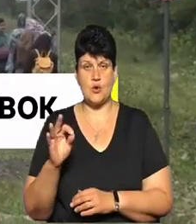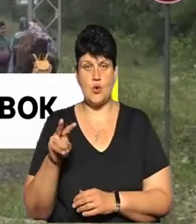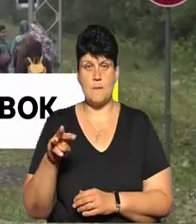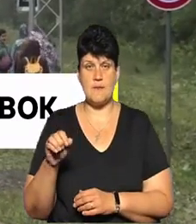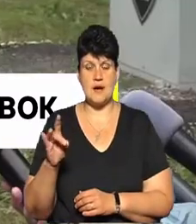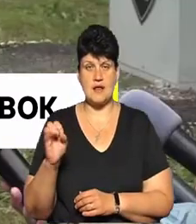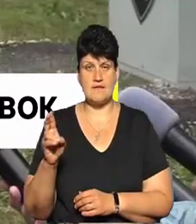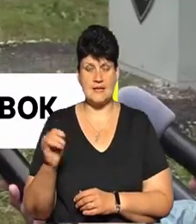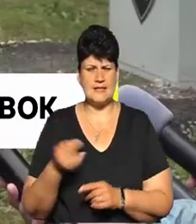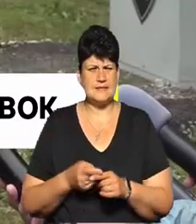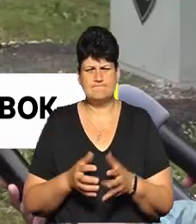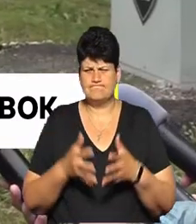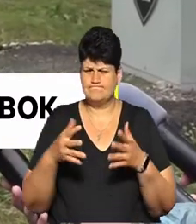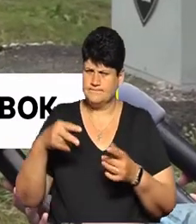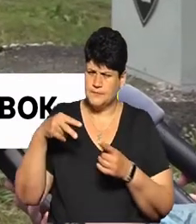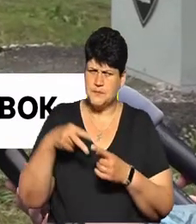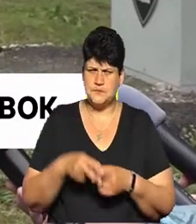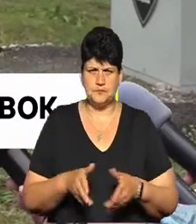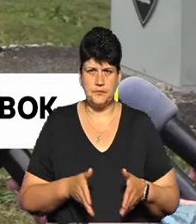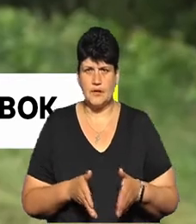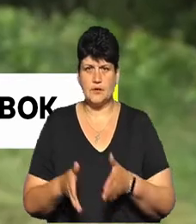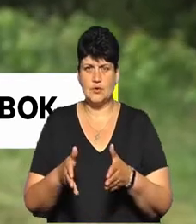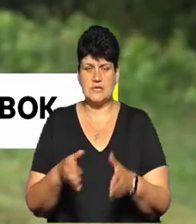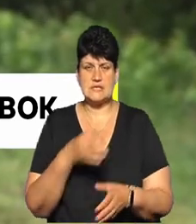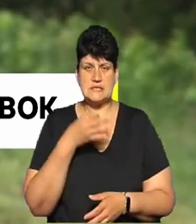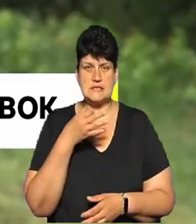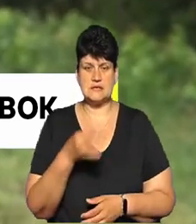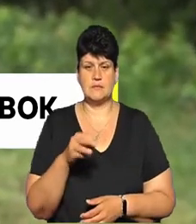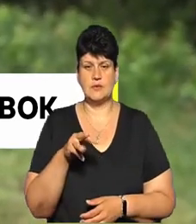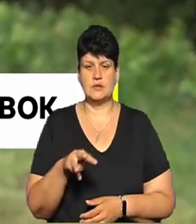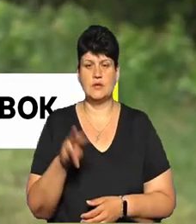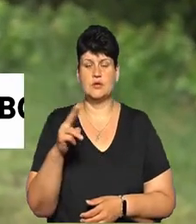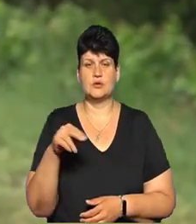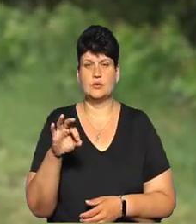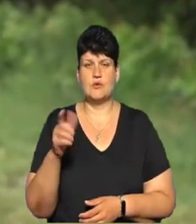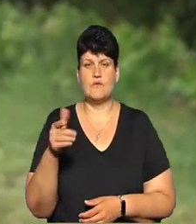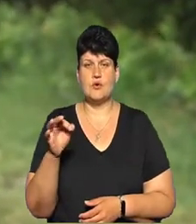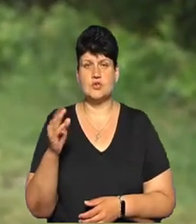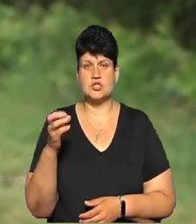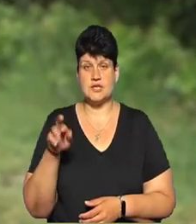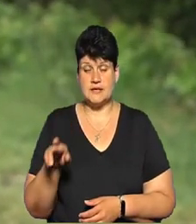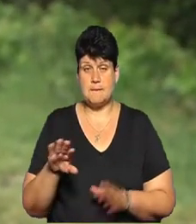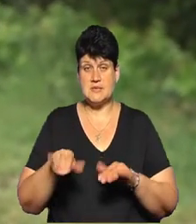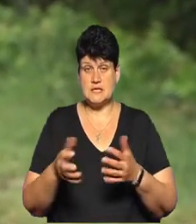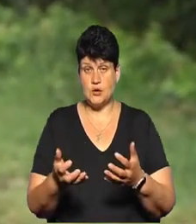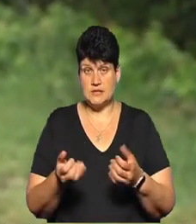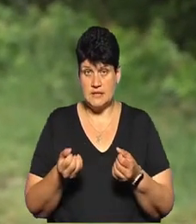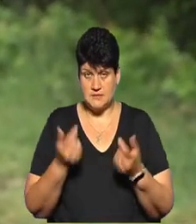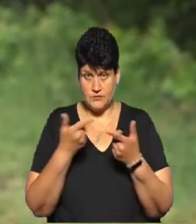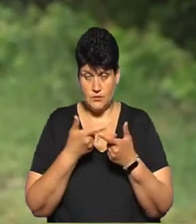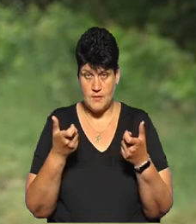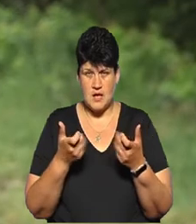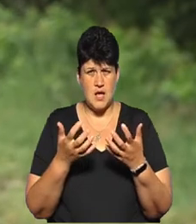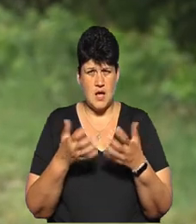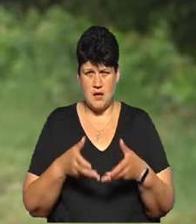розповів начальник служби автомобільних доріг в області Микола Довгошия. Після отримання інформації комплекс автоматично